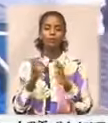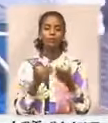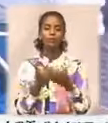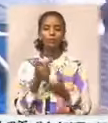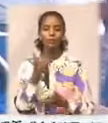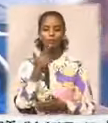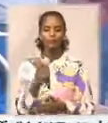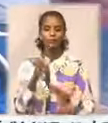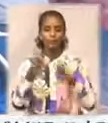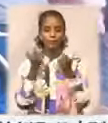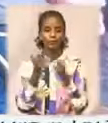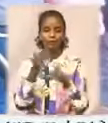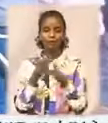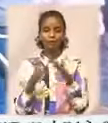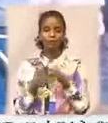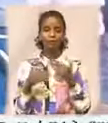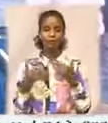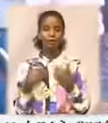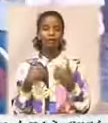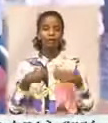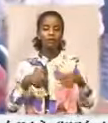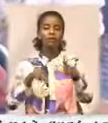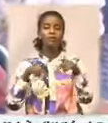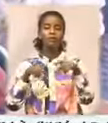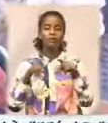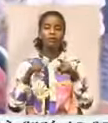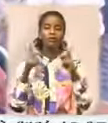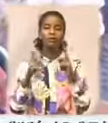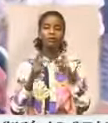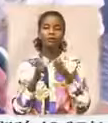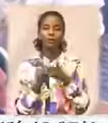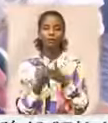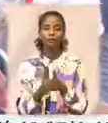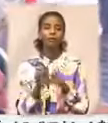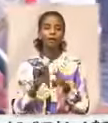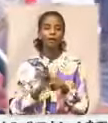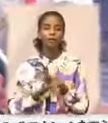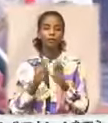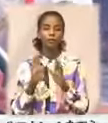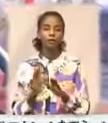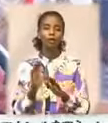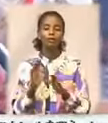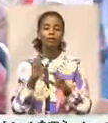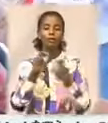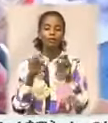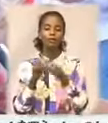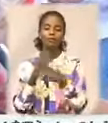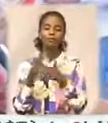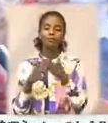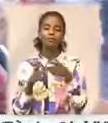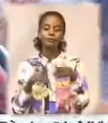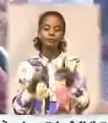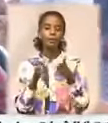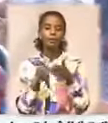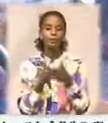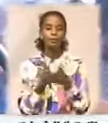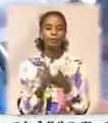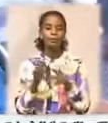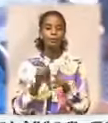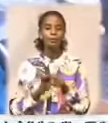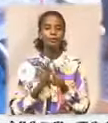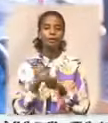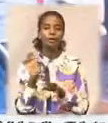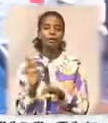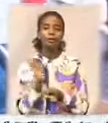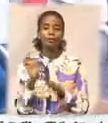አሉ። በዞን ደረጃ ያለው የግብርና ሴክተር አመራር ባለሙያ፣ በወረዳ ደረጃ ያለው የግብርና አመራር ባለሙያ፣